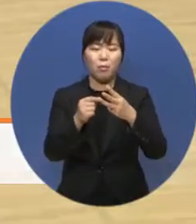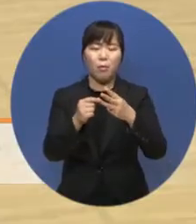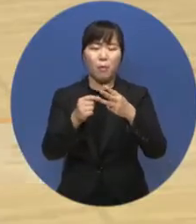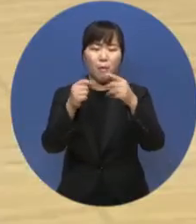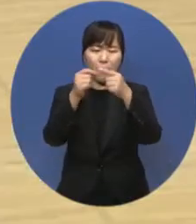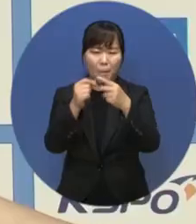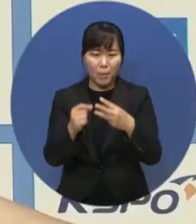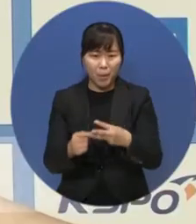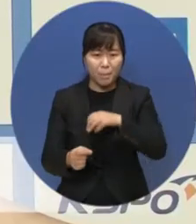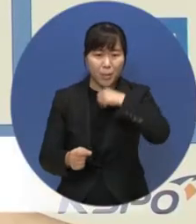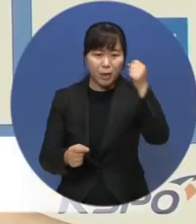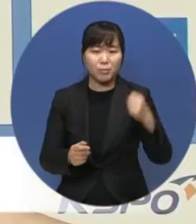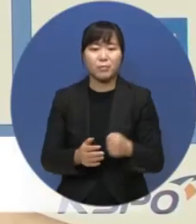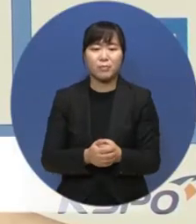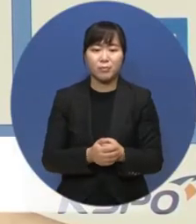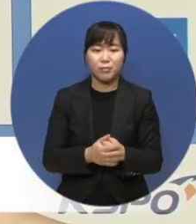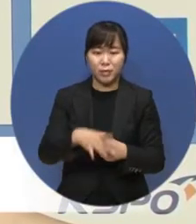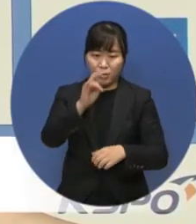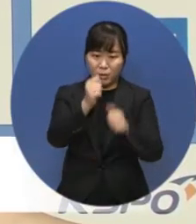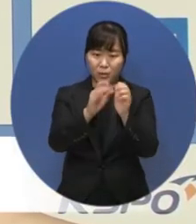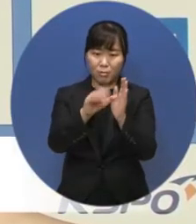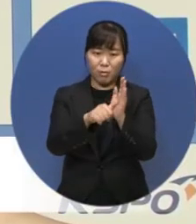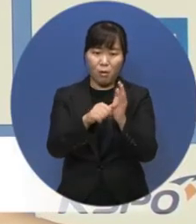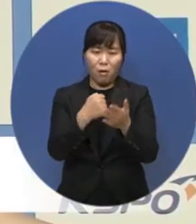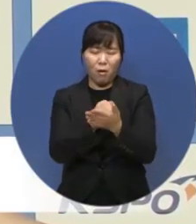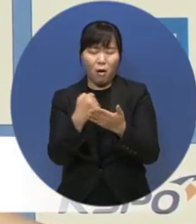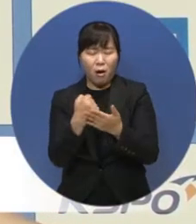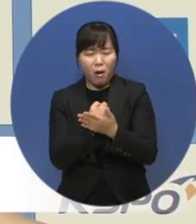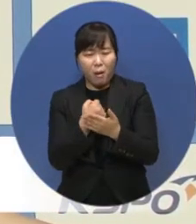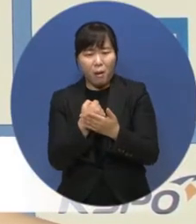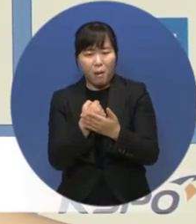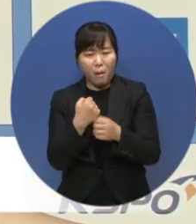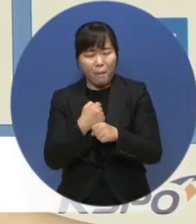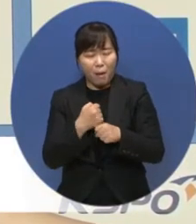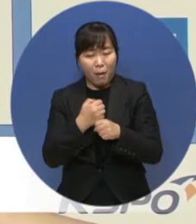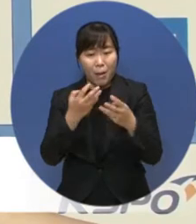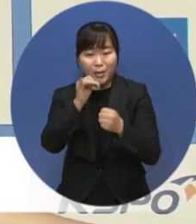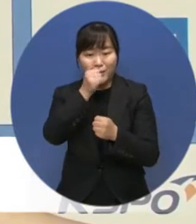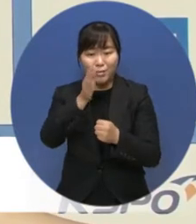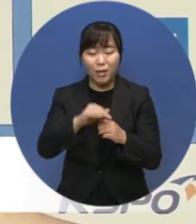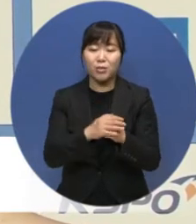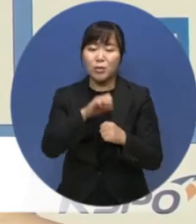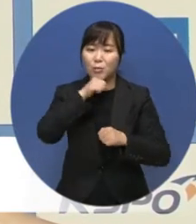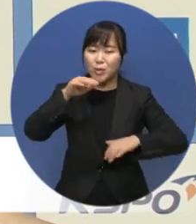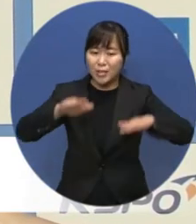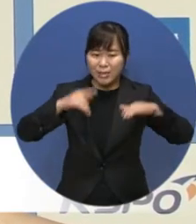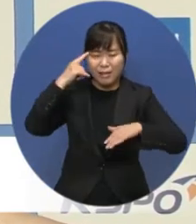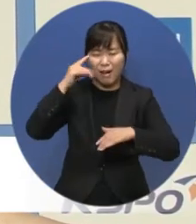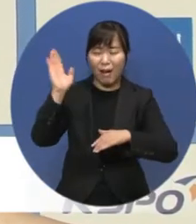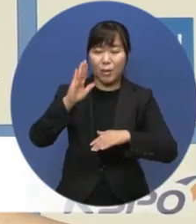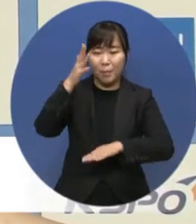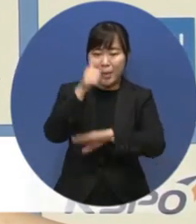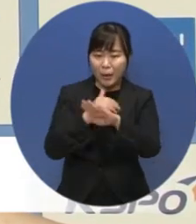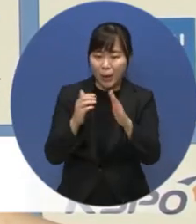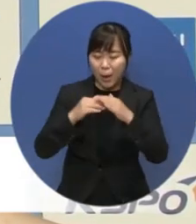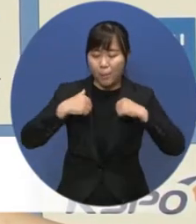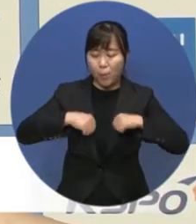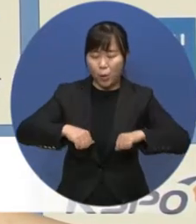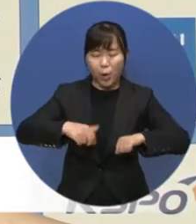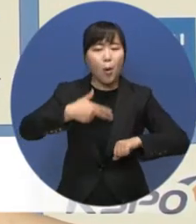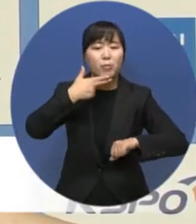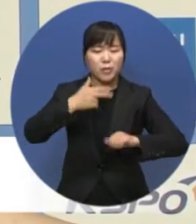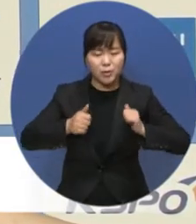있습니다. 첫 경기 홀에서 많이들 당황했는데 그래도 그 점수차 생각하지 않고 끝까지 포기하지